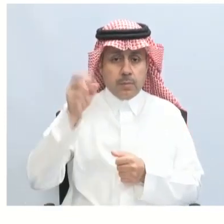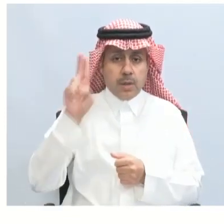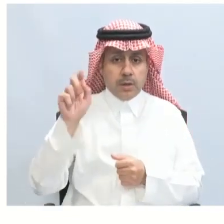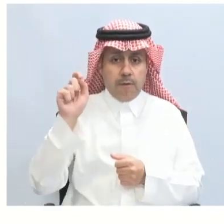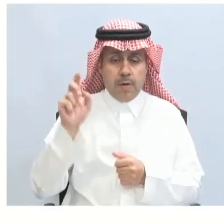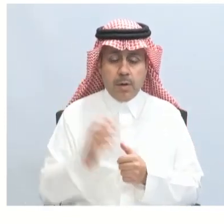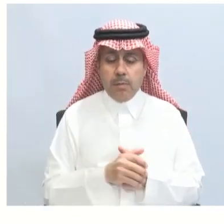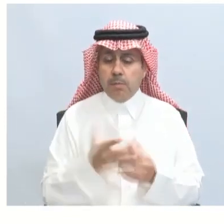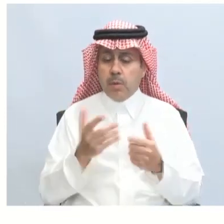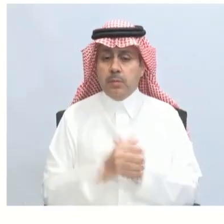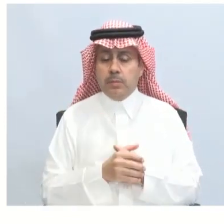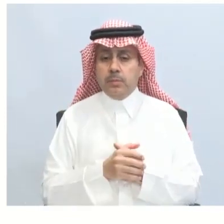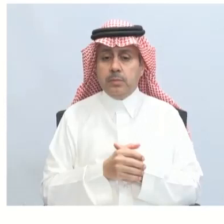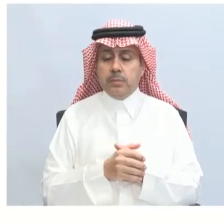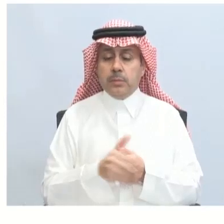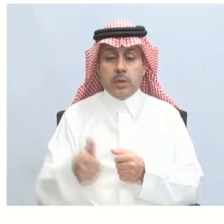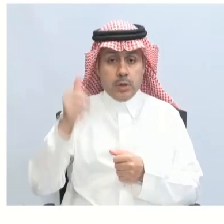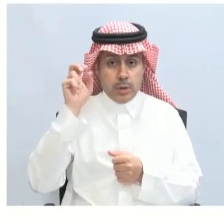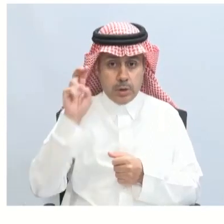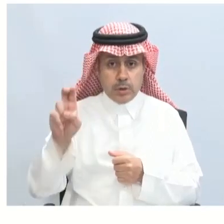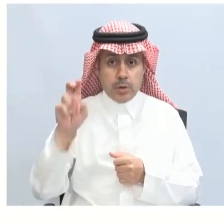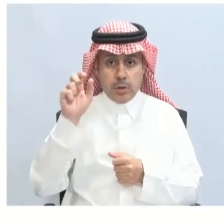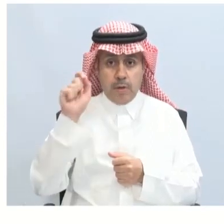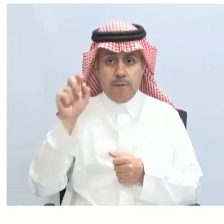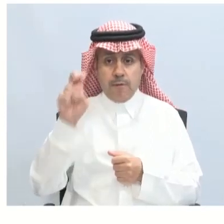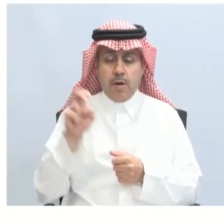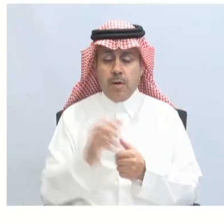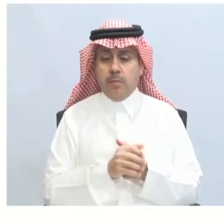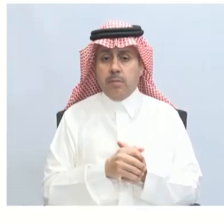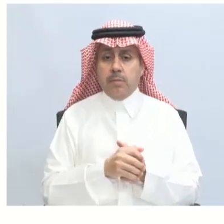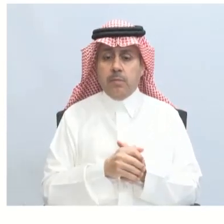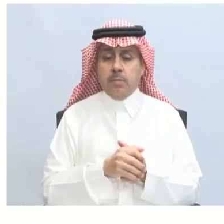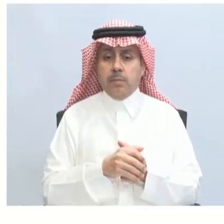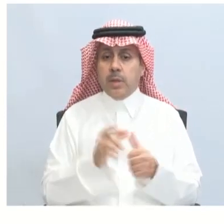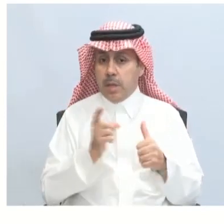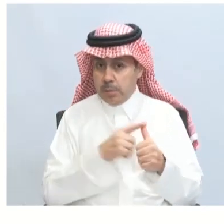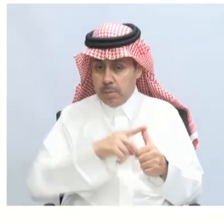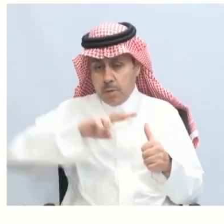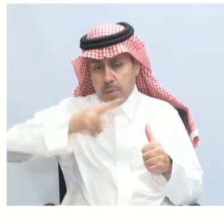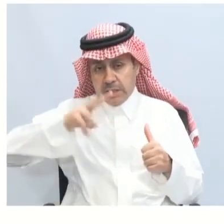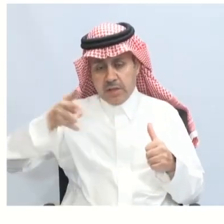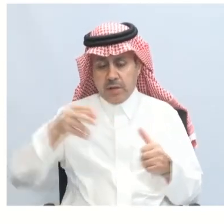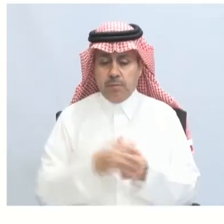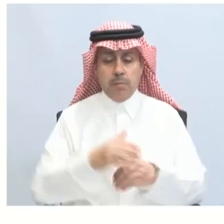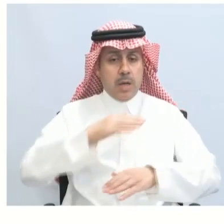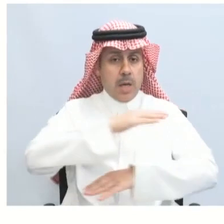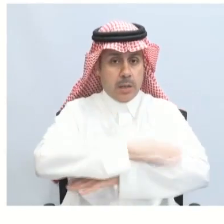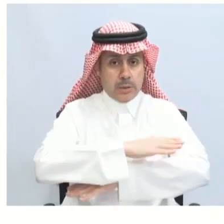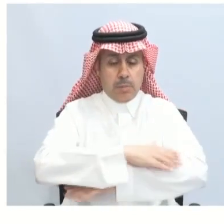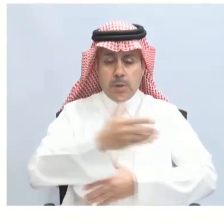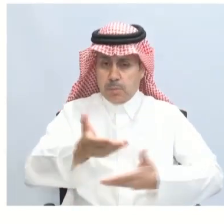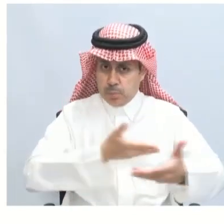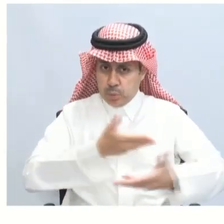فيه فحينما يتفقان على امر يبدان فيما يختلفان فيه وهذا من اداب من اداب